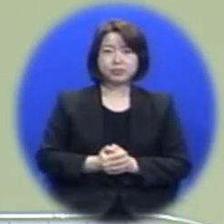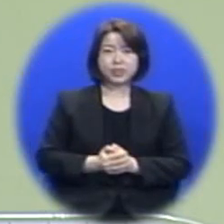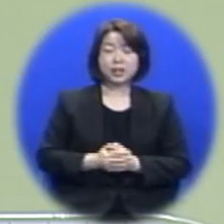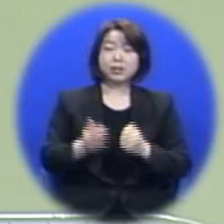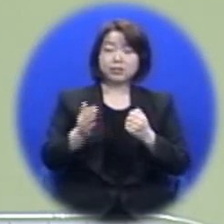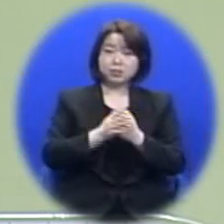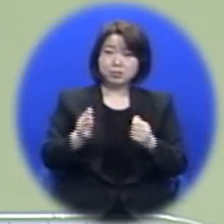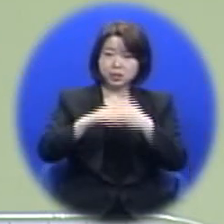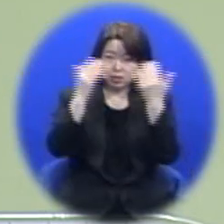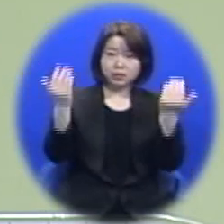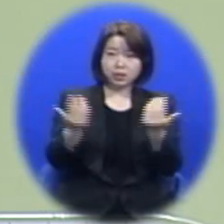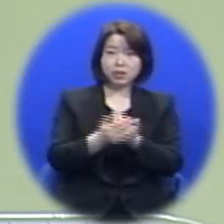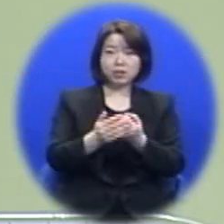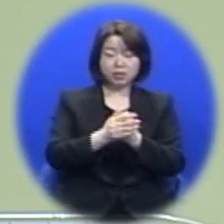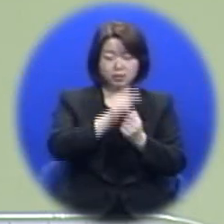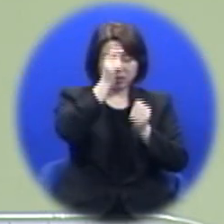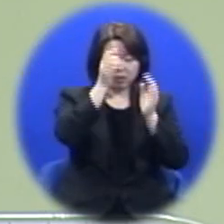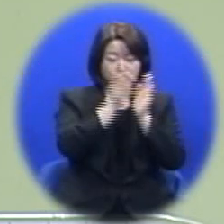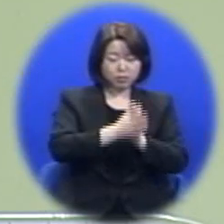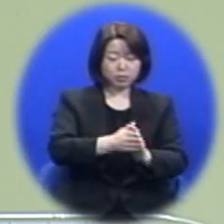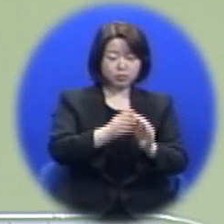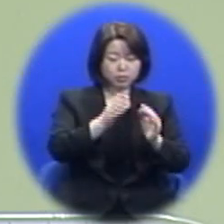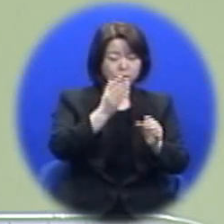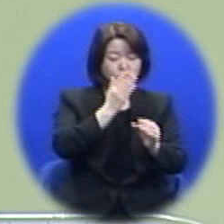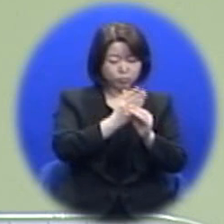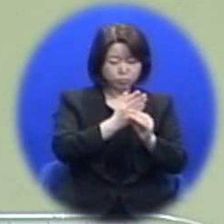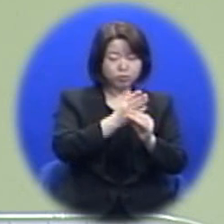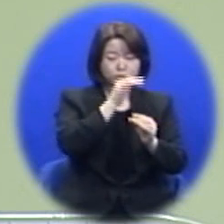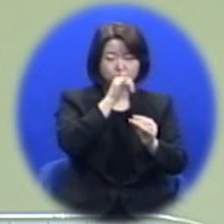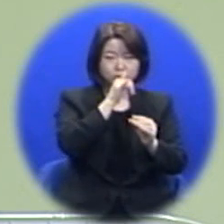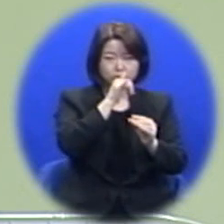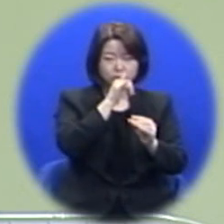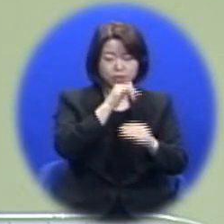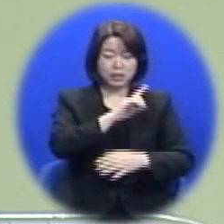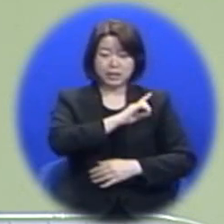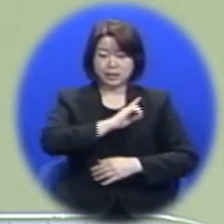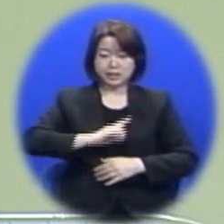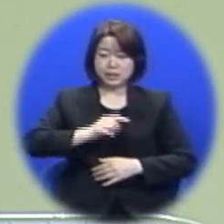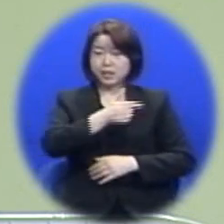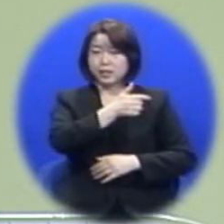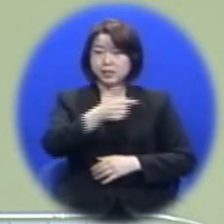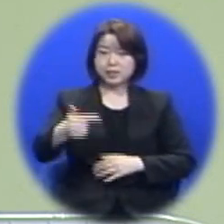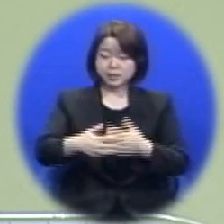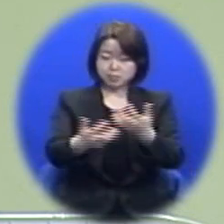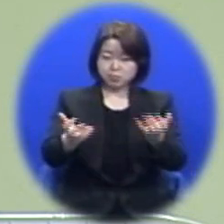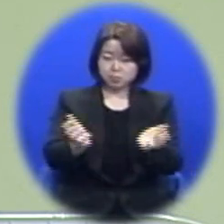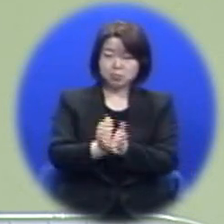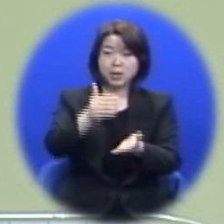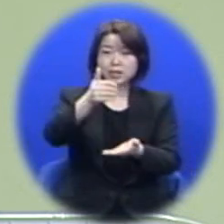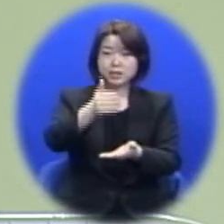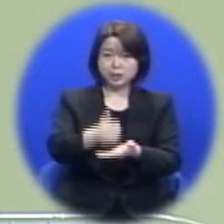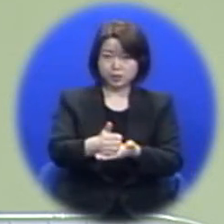그래서 다들 기도를 하는데 그 제일 큰 그뿐 타 의 지도자가